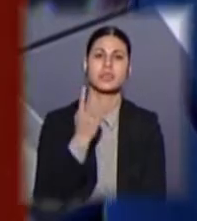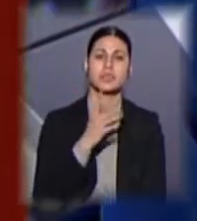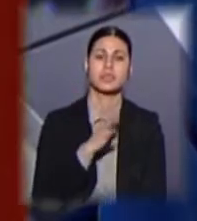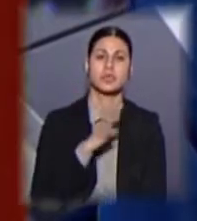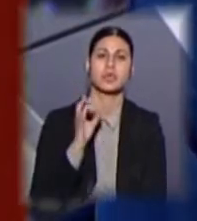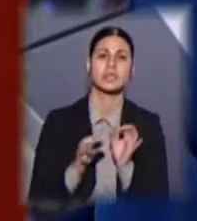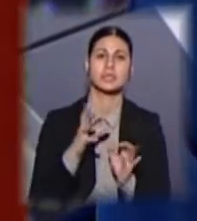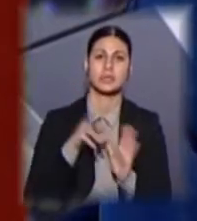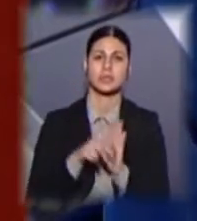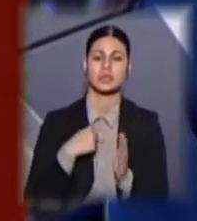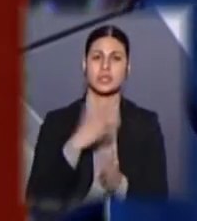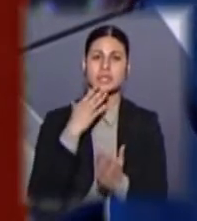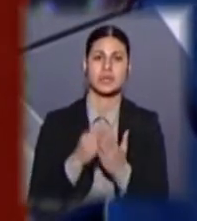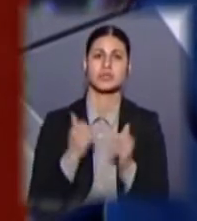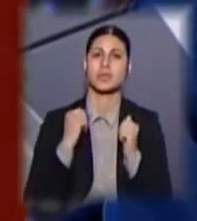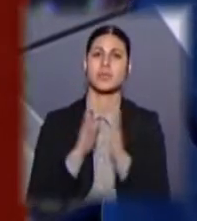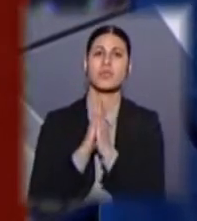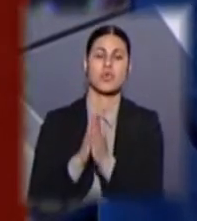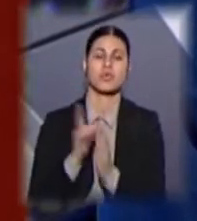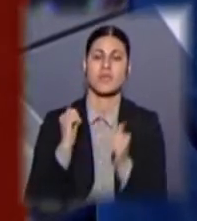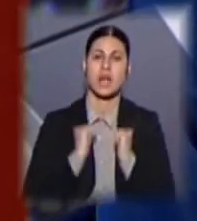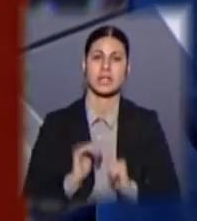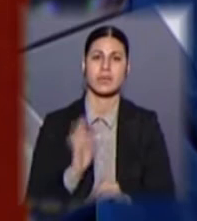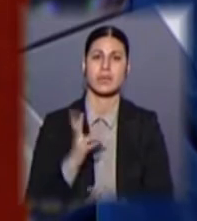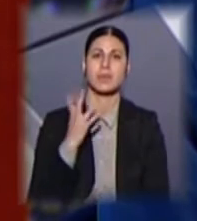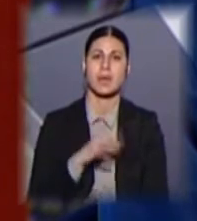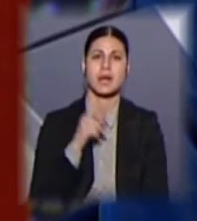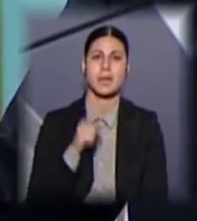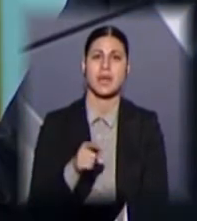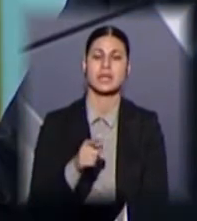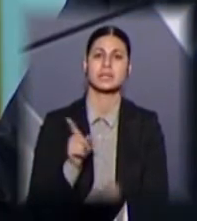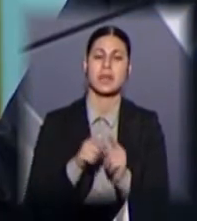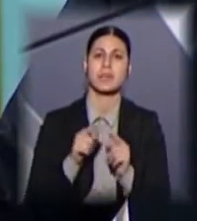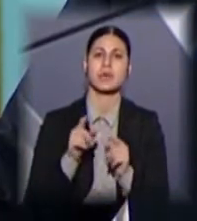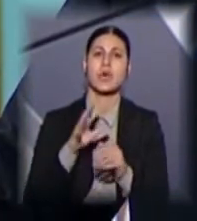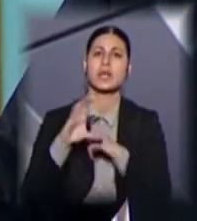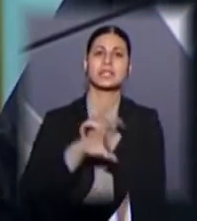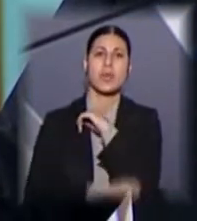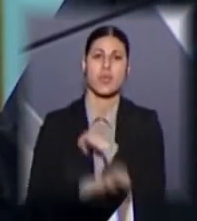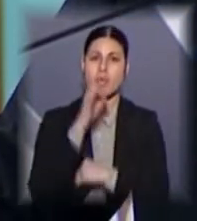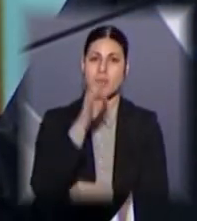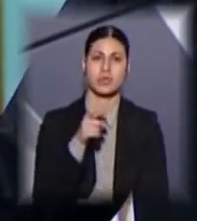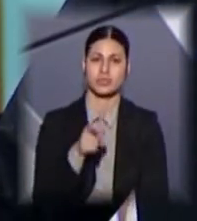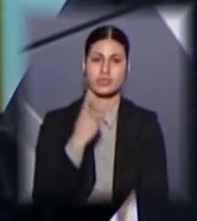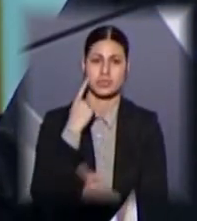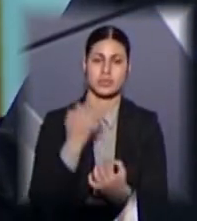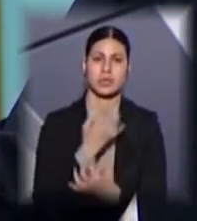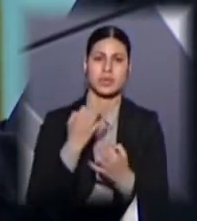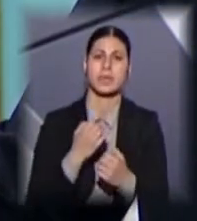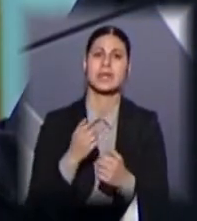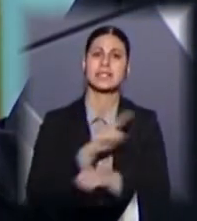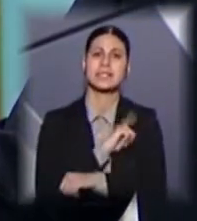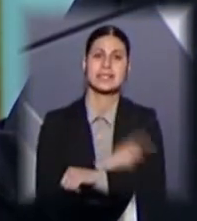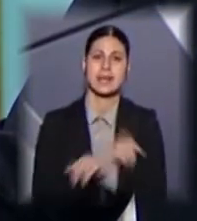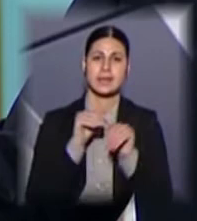ინსტანციის სასამართლოში ჩვენი მოთხოვნები არ დაკმაყოფილდა, თუმცა ეს არ არის არც განაჩენი, არც საბოლოა, არც ძალაში არის შესული